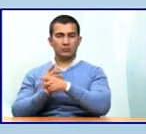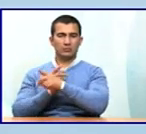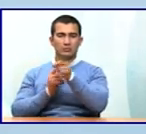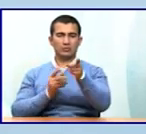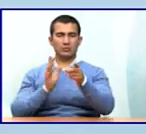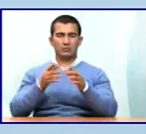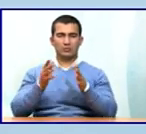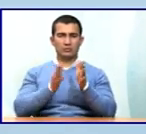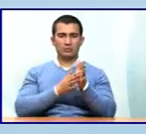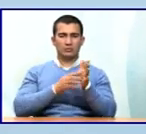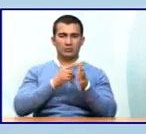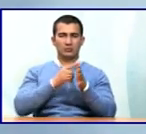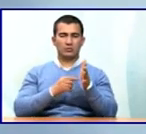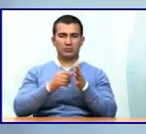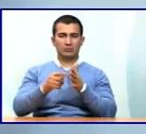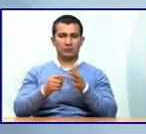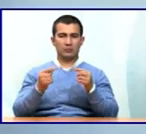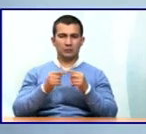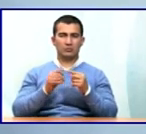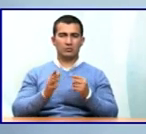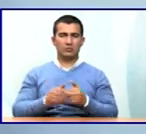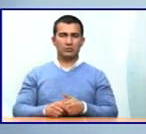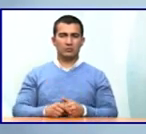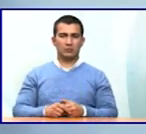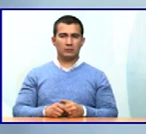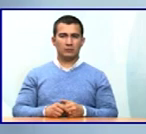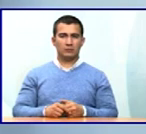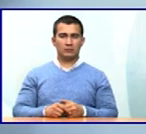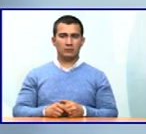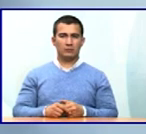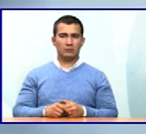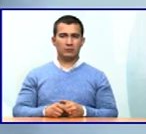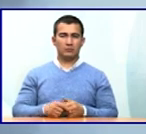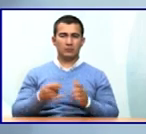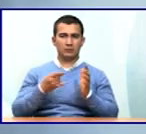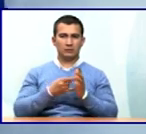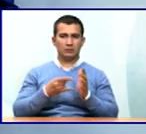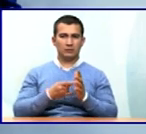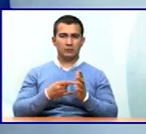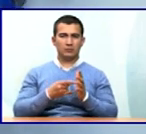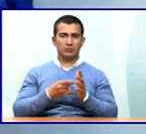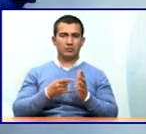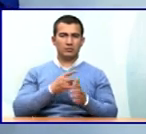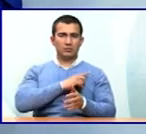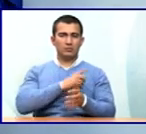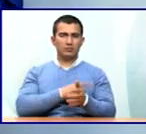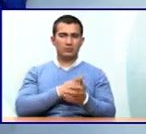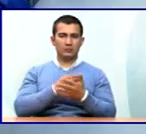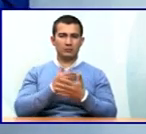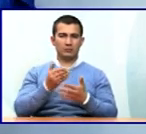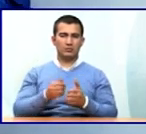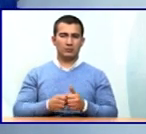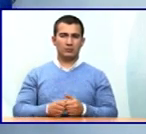kaftimizga kiradi. Bu yerda biz shartli ravishda magnet kuch chiziqlari